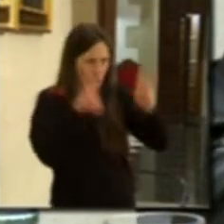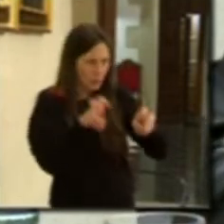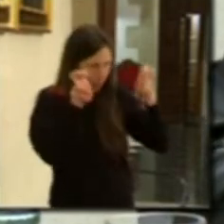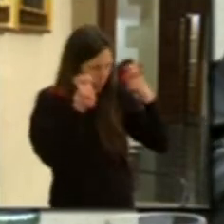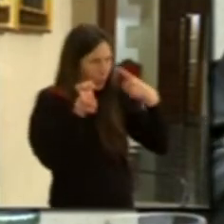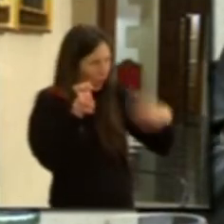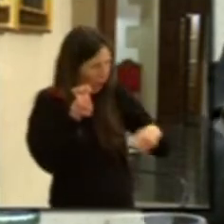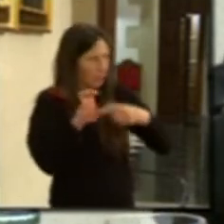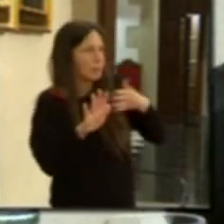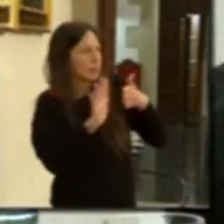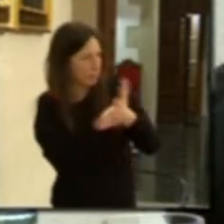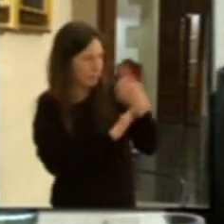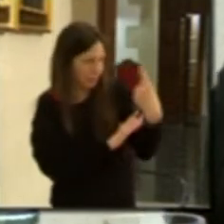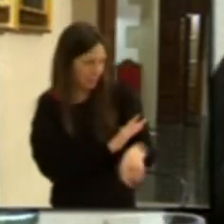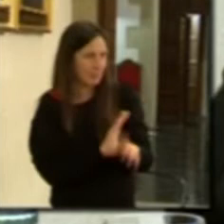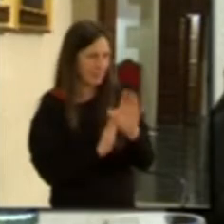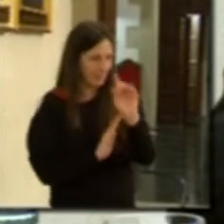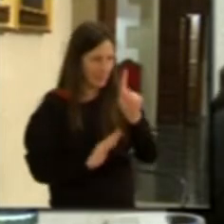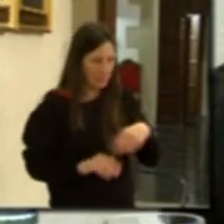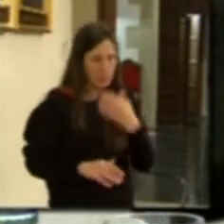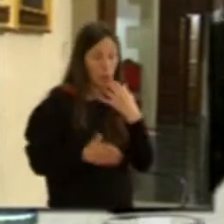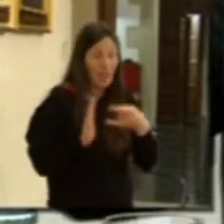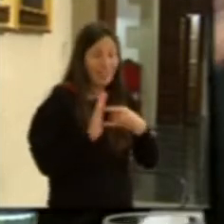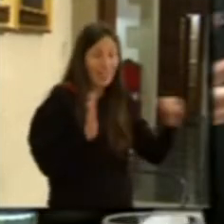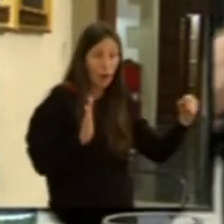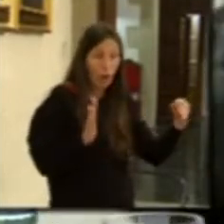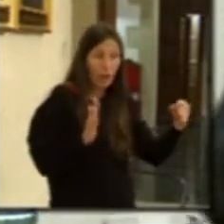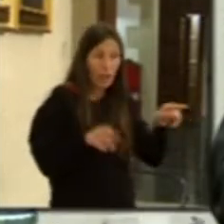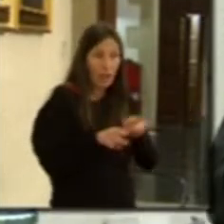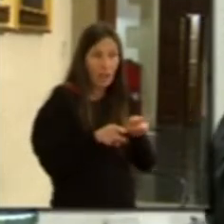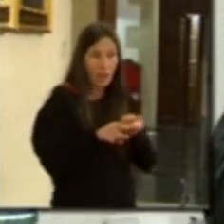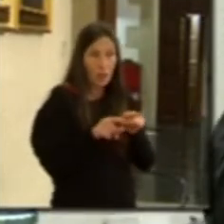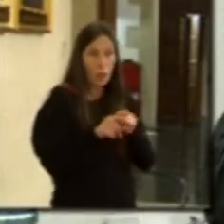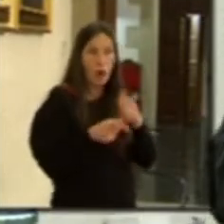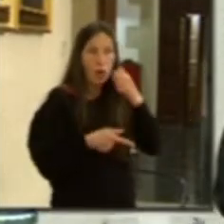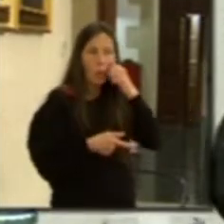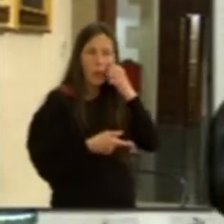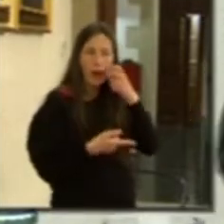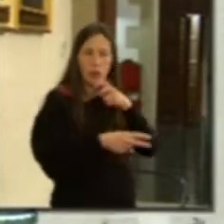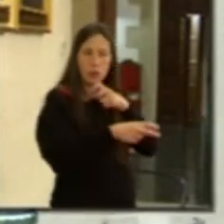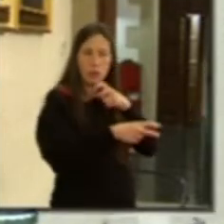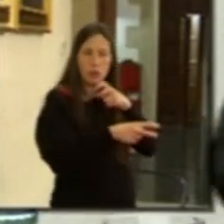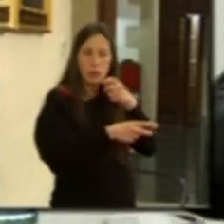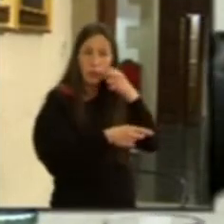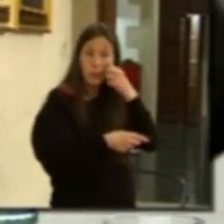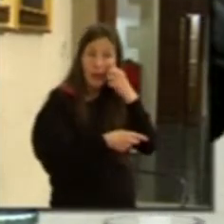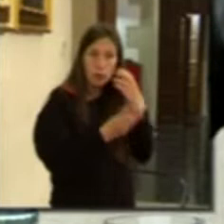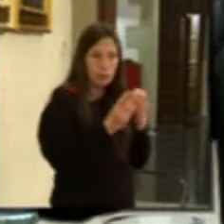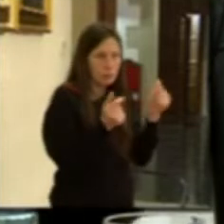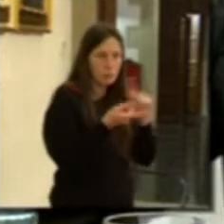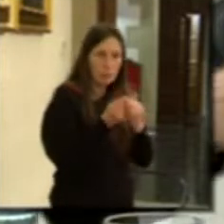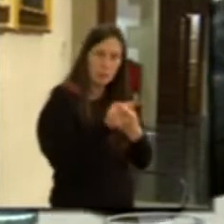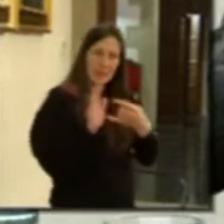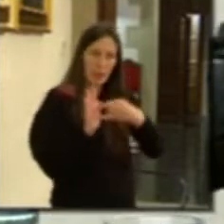alguna. Quan hem vist que la tecnologia substitueix a les relacions personals, quan hem vist que les empreses ja no cal